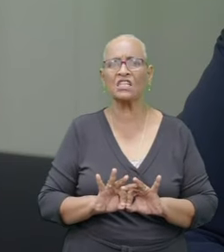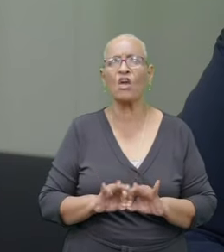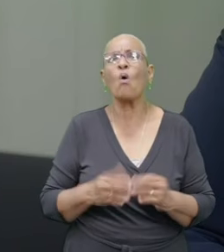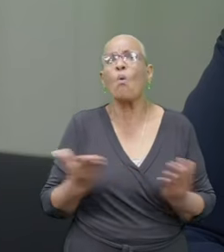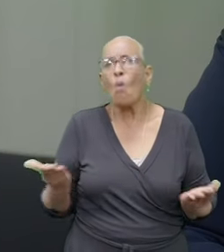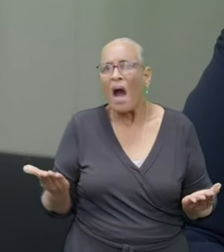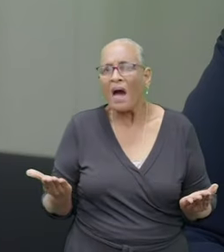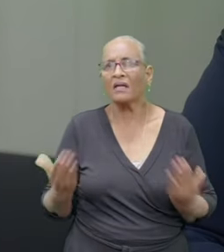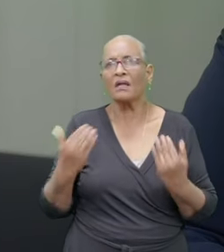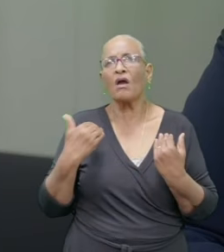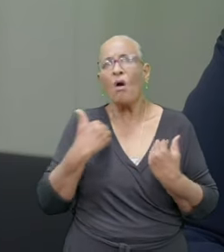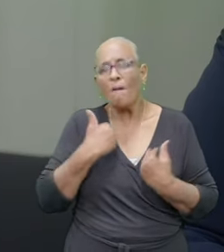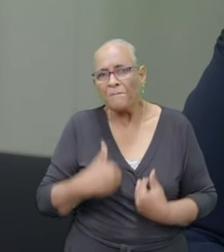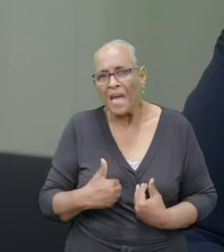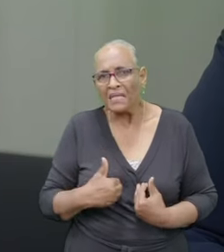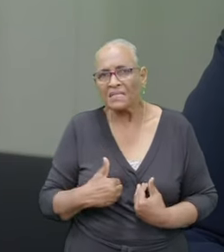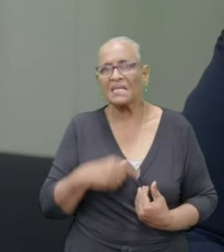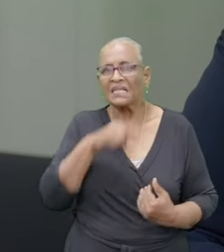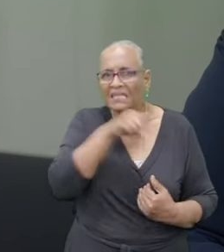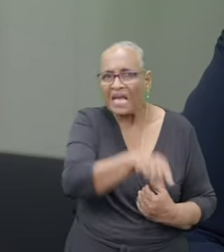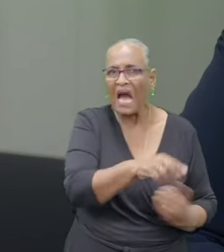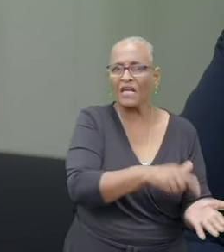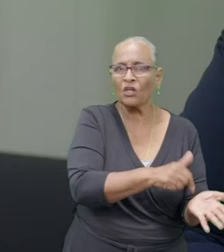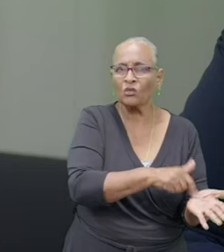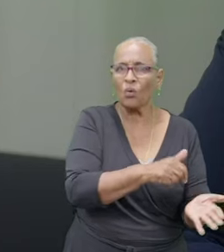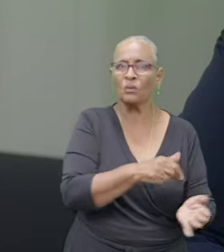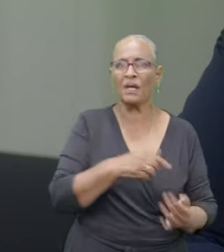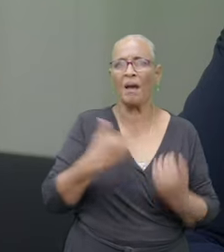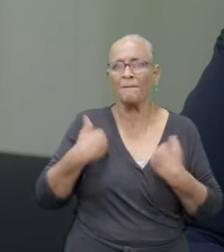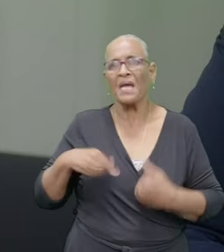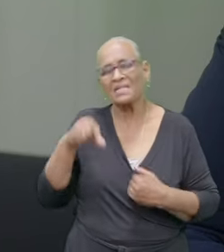Dus het is eigenlijk een soort carrière mogelijkheid creëren voor de mensen.